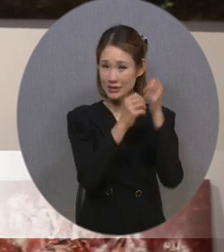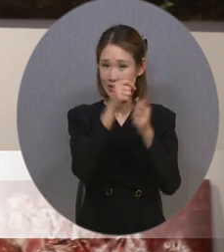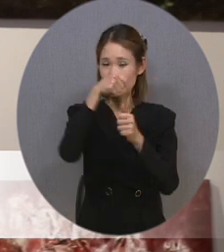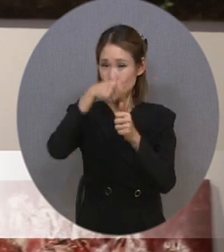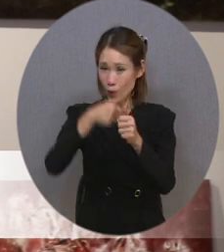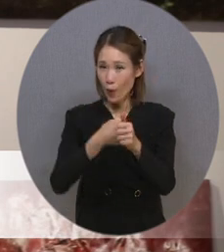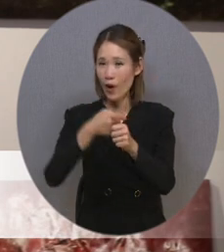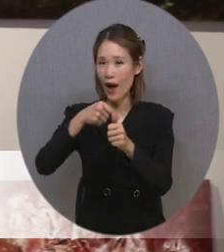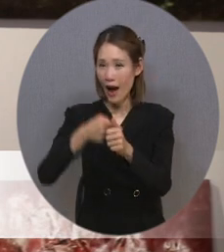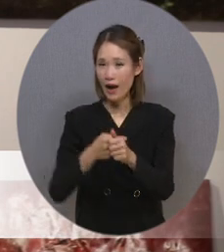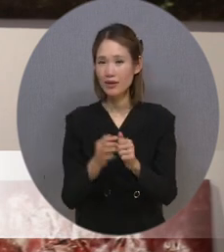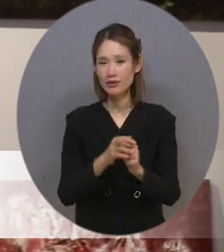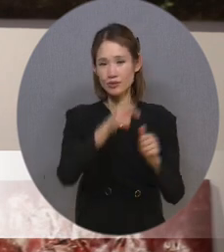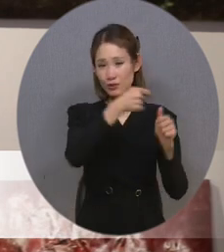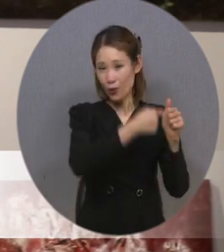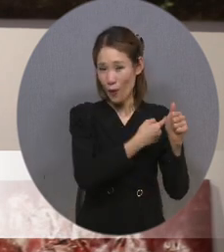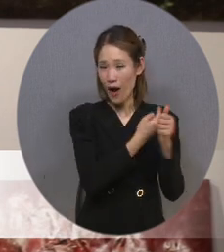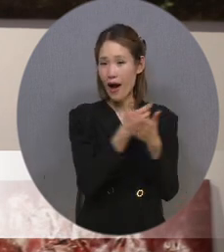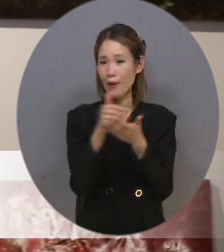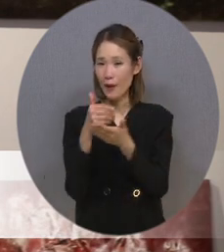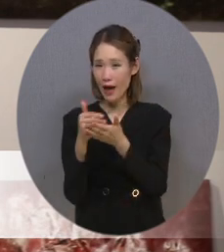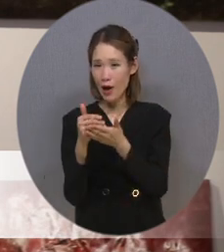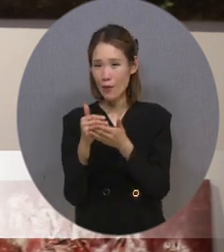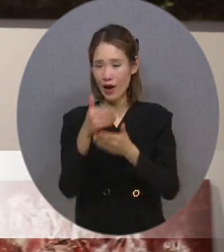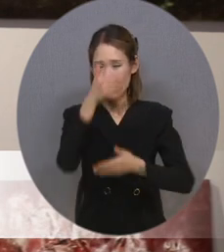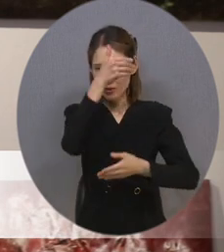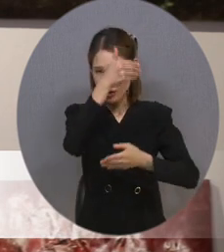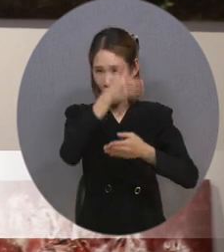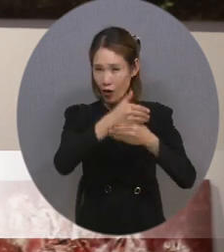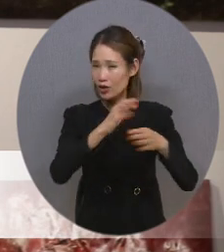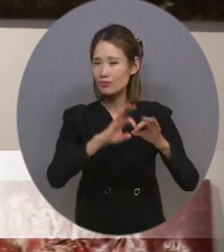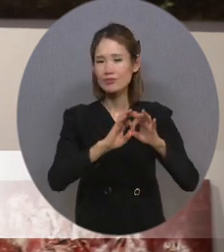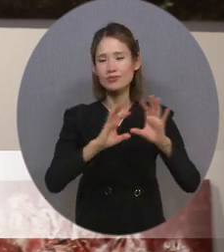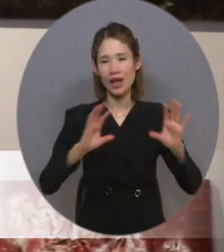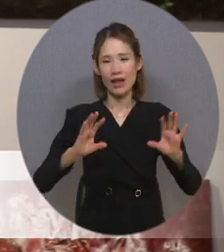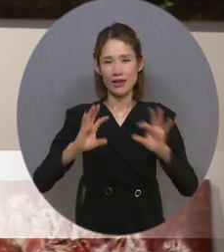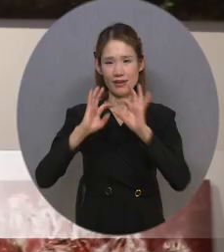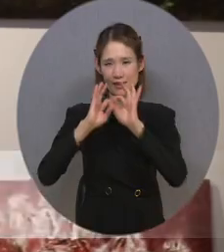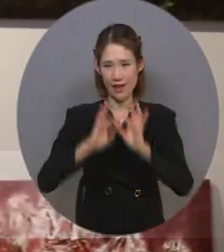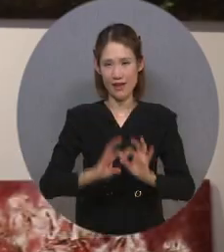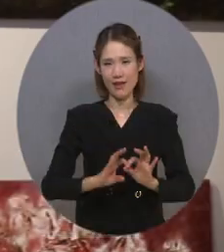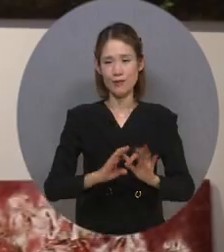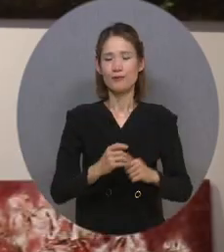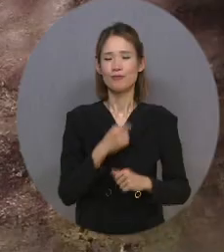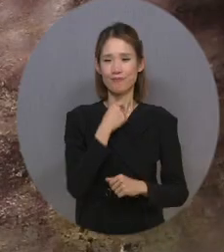조각, 조각과 회화의 어떤 경계를 허무는 작업을 계속하고 싶습니다.